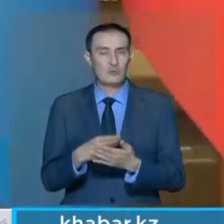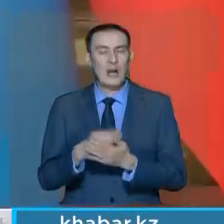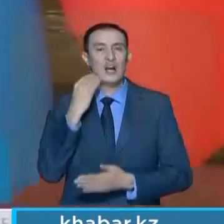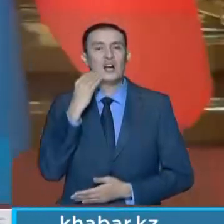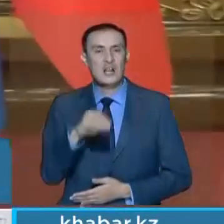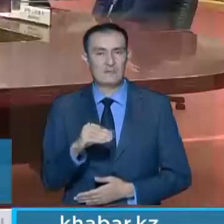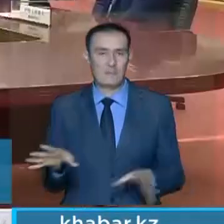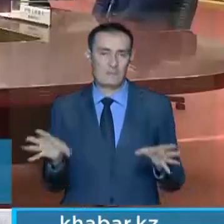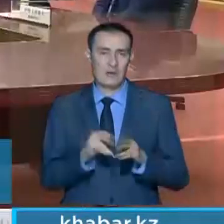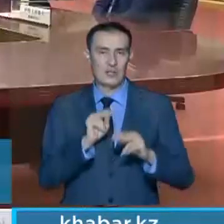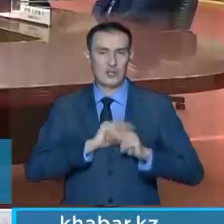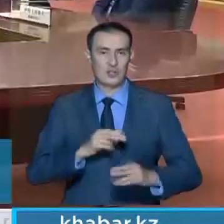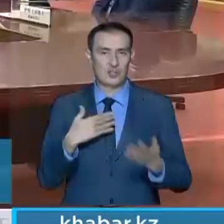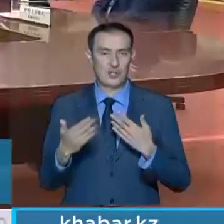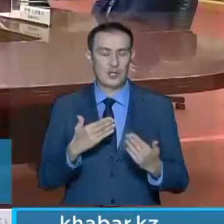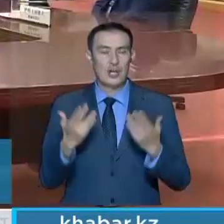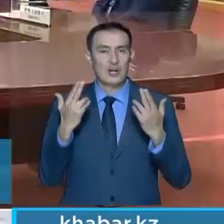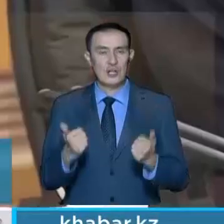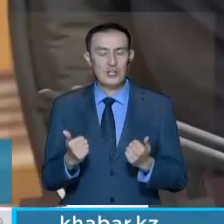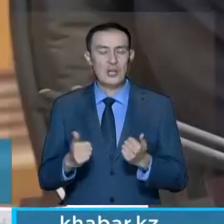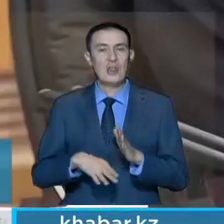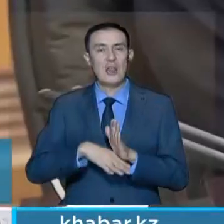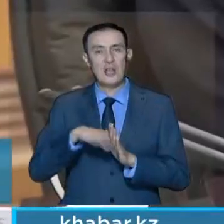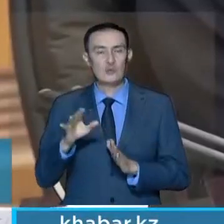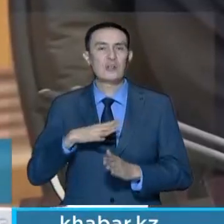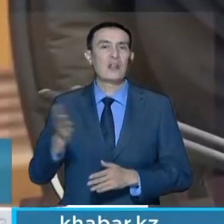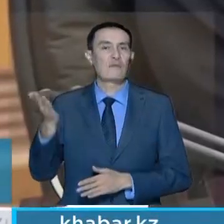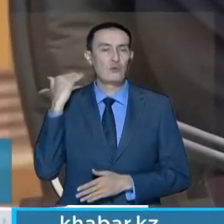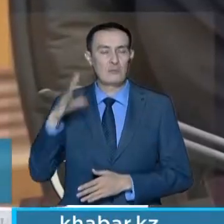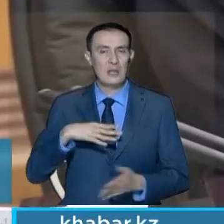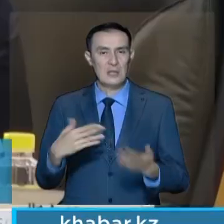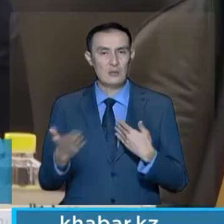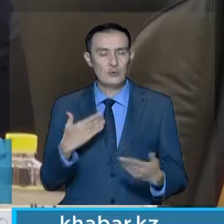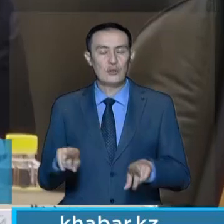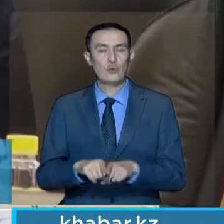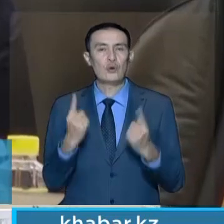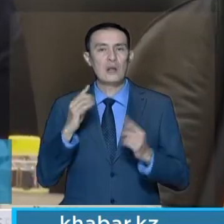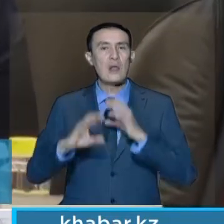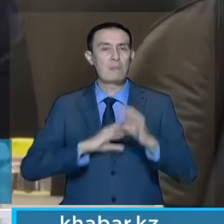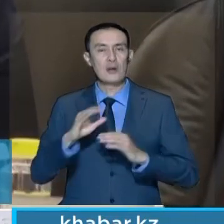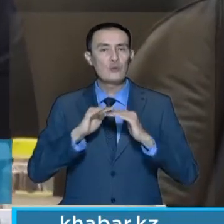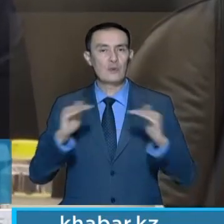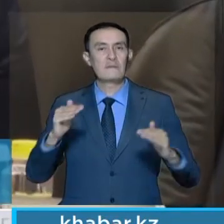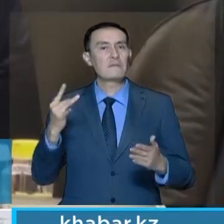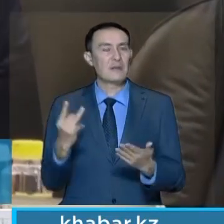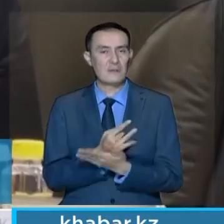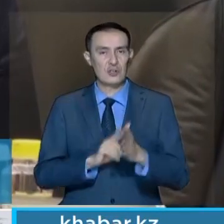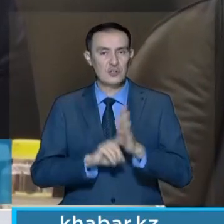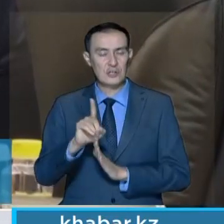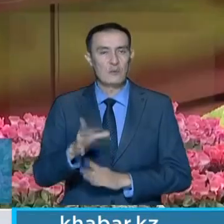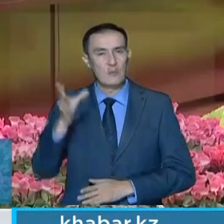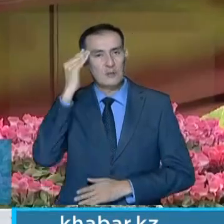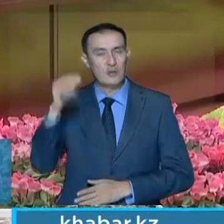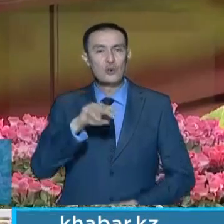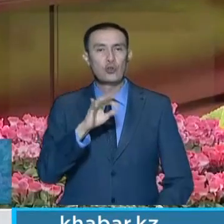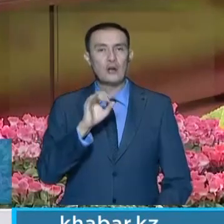качеством партнерских отношений. Понятно, что налаженные они уже давно, но на такой глобальный уровень страны выходят впервые. По мнению